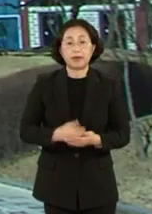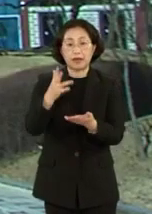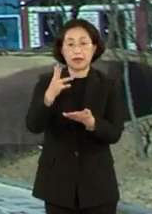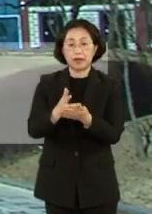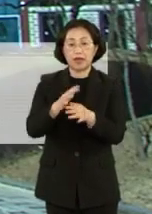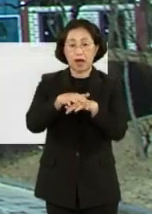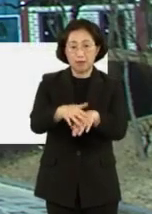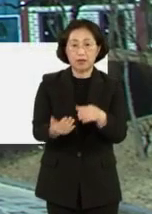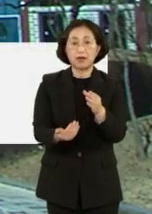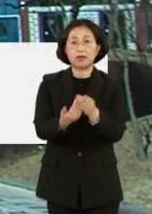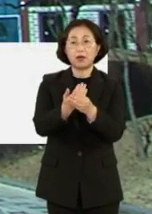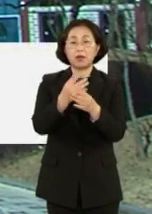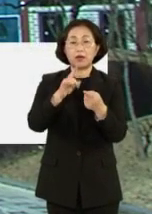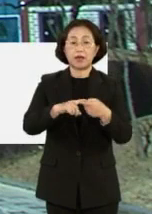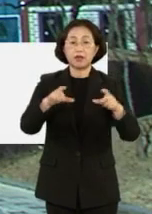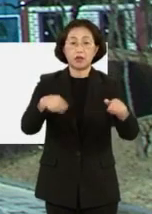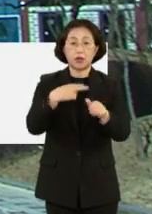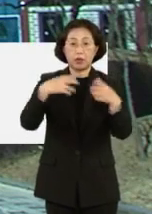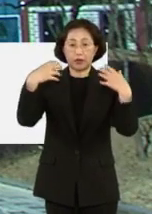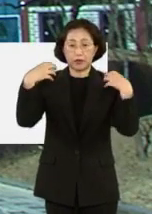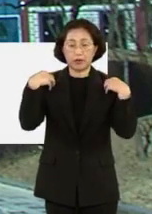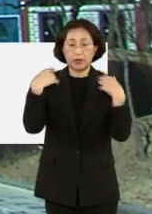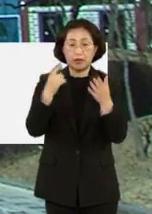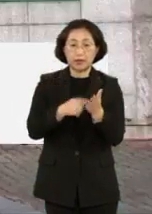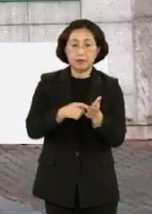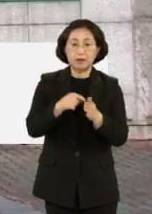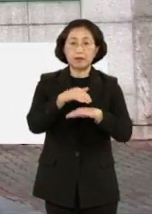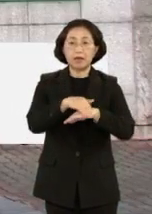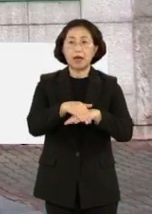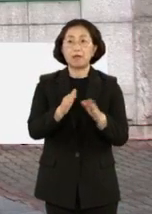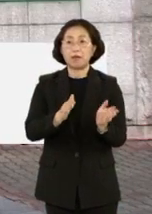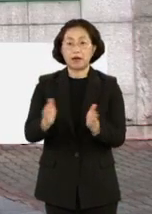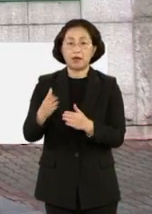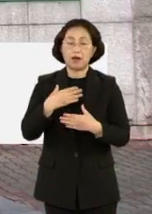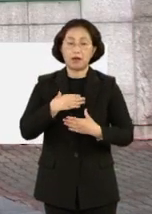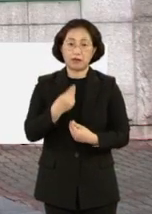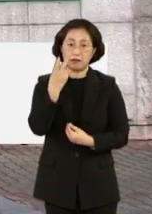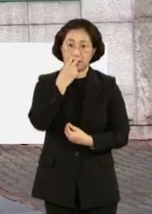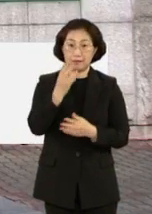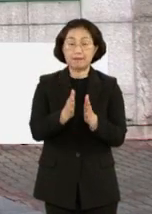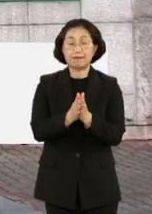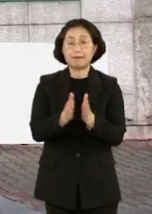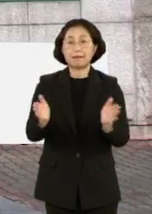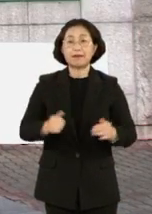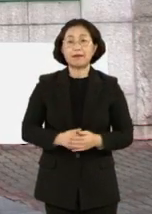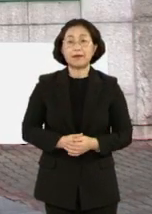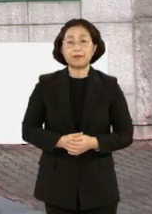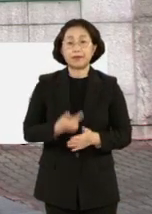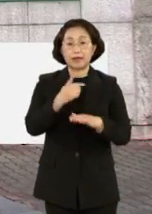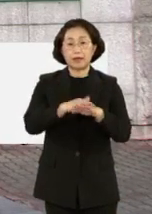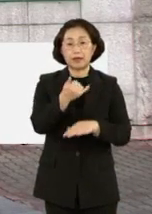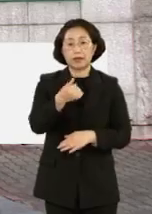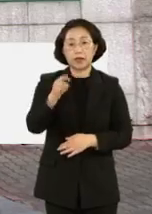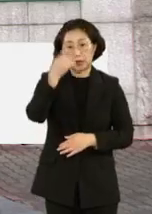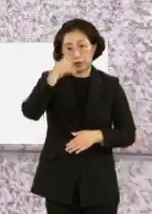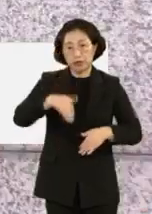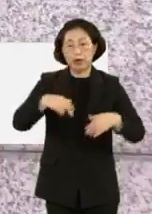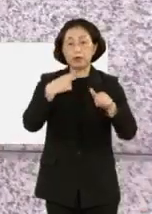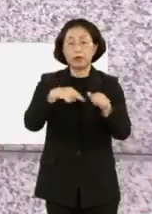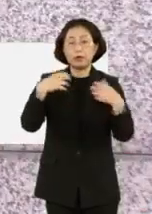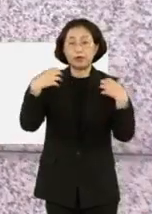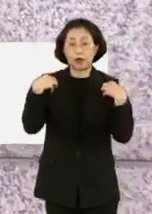이태원 압사 사고와 관련해 지역교육청도 긴급 대책을 마련하고 안전관리에 들어갔습니다. 대전 세종